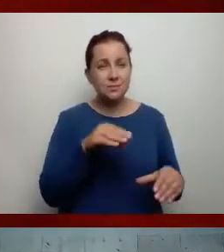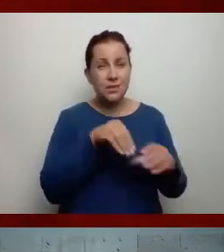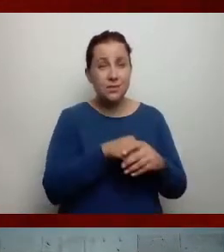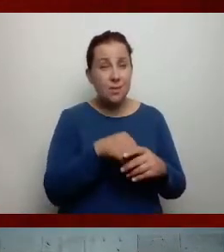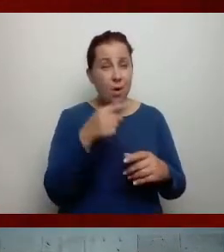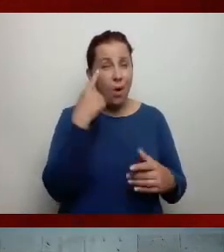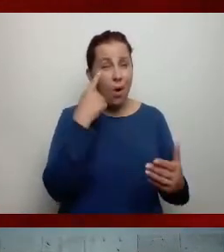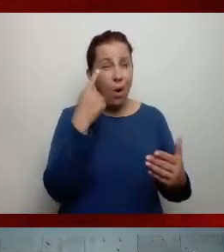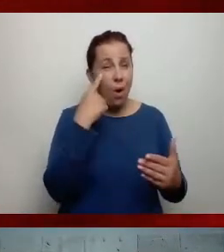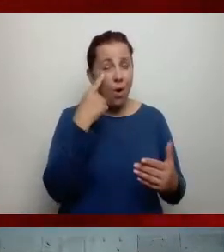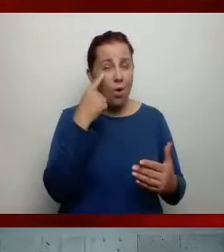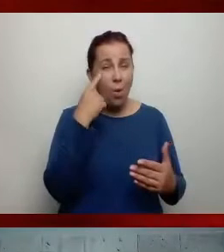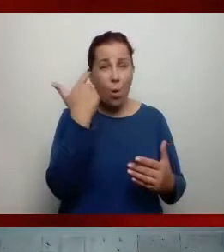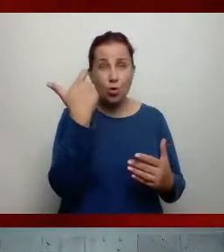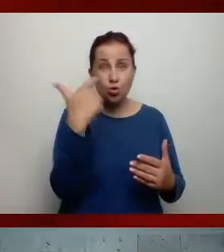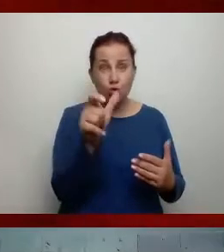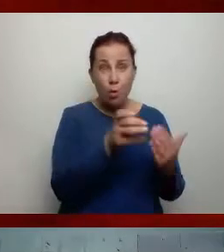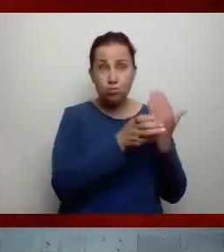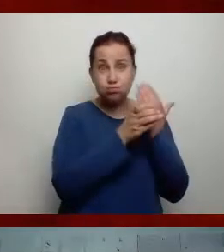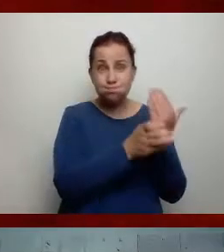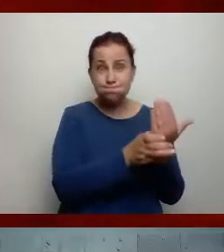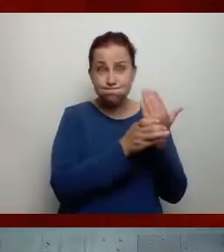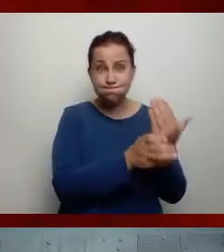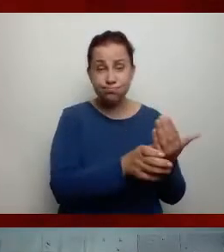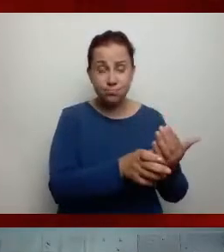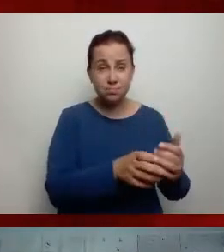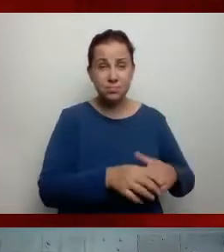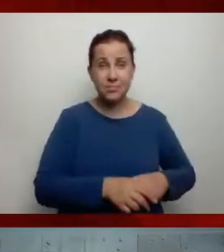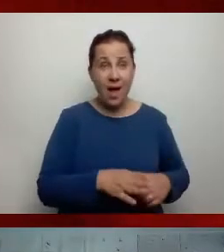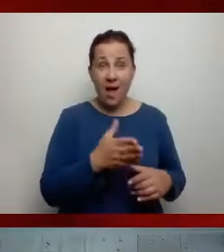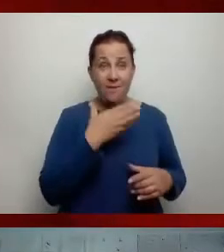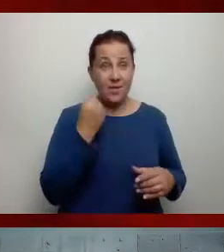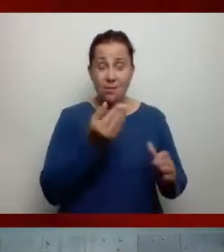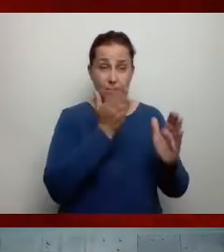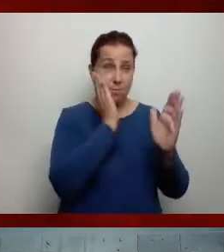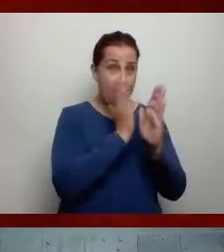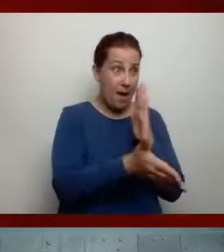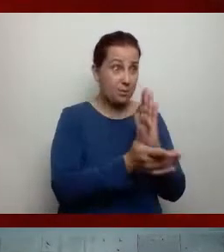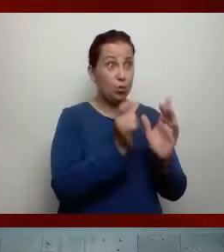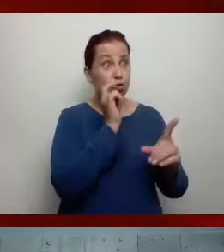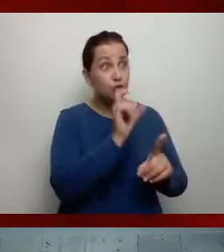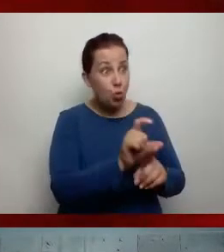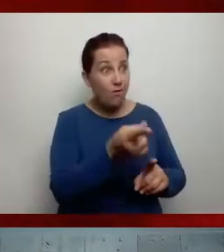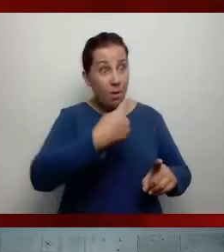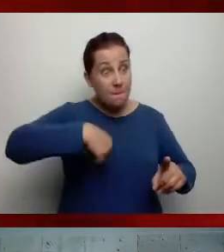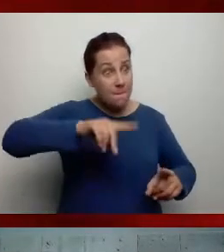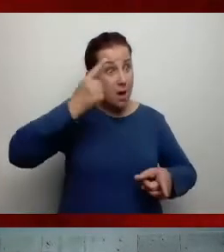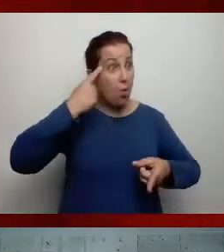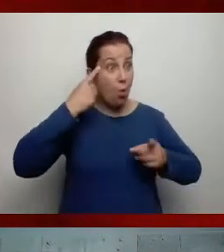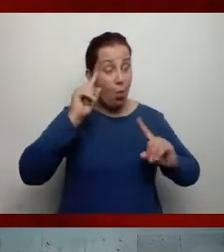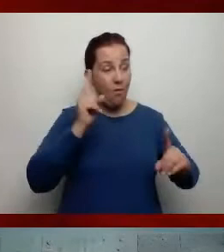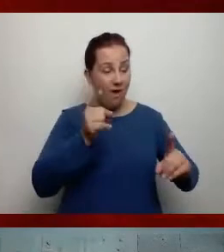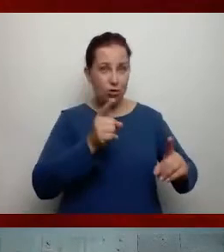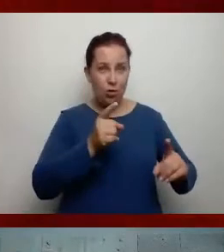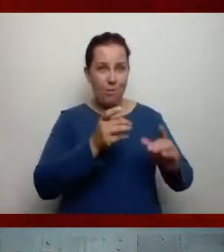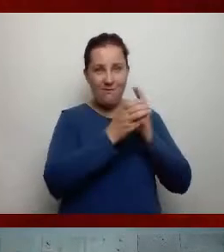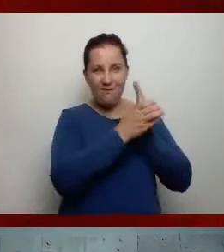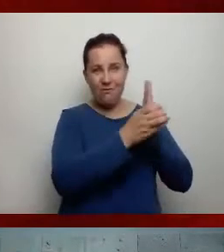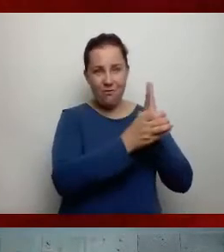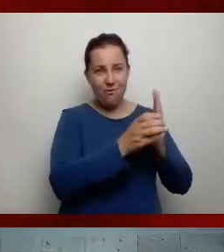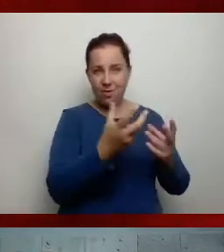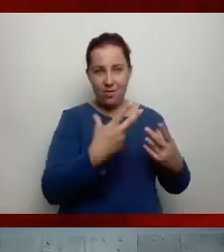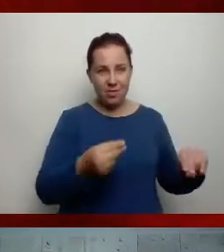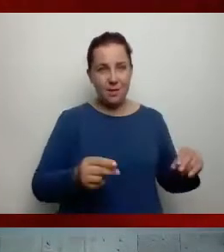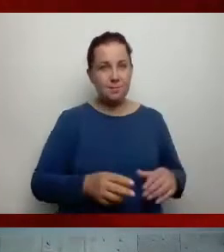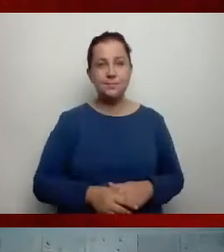i inwektyw i nie pada ani jedno słowo, które uważamy za wulgarne.